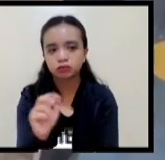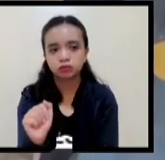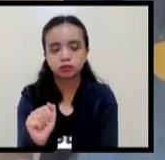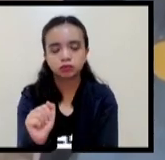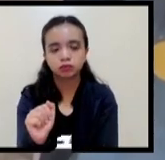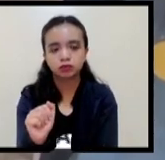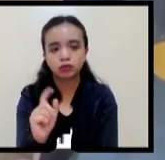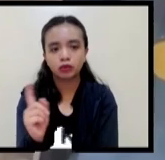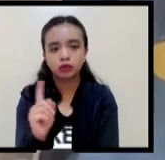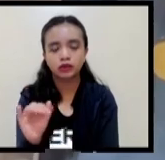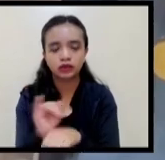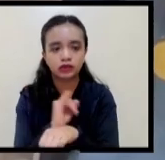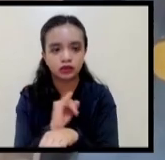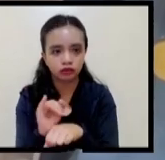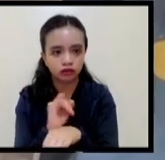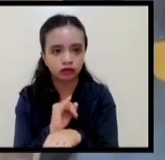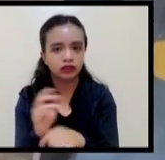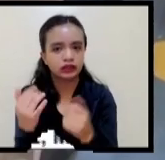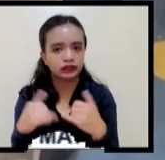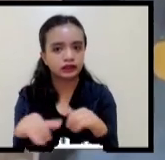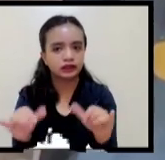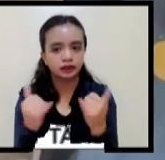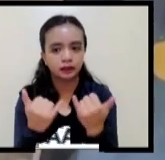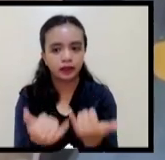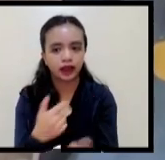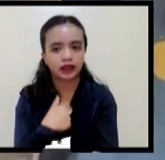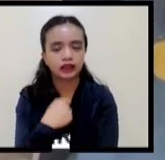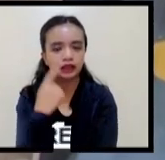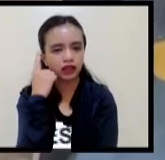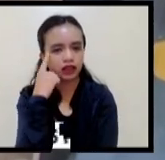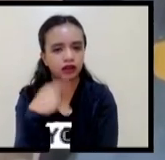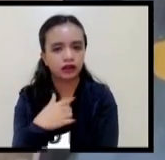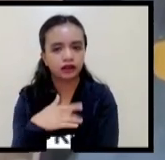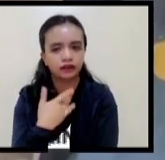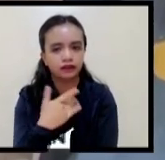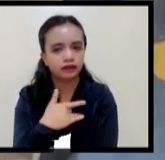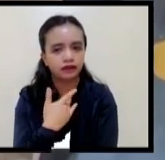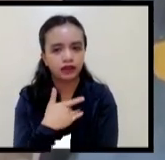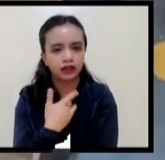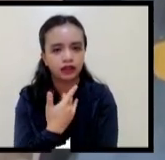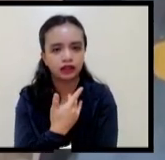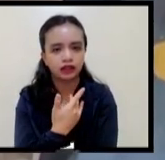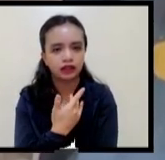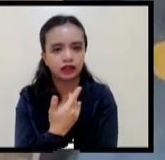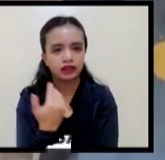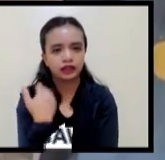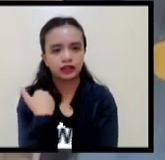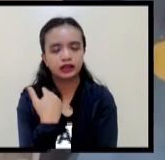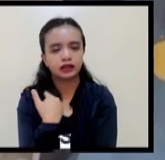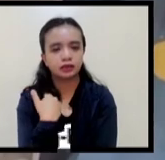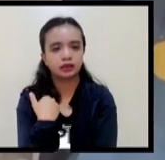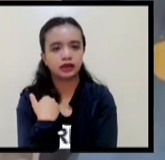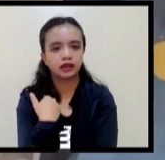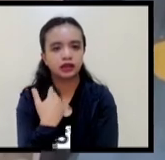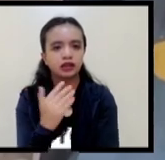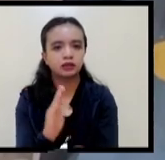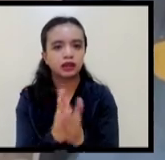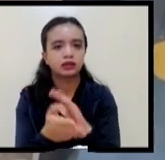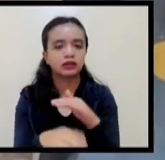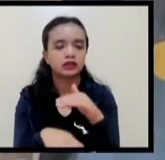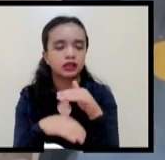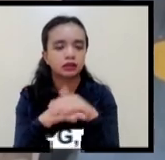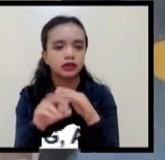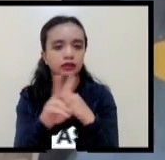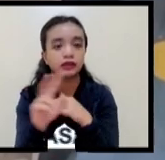bilang industriya, miski until now. I think ako, feeling ko hindi ko pa rin natatap yung buong industriya ng pagiging isang